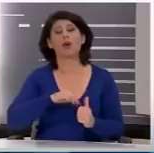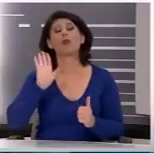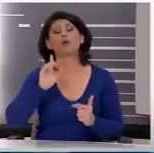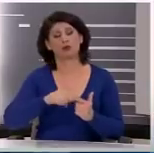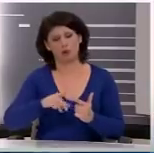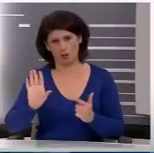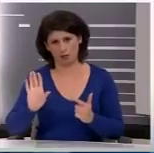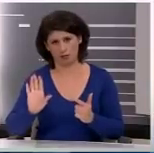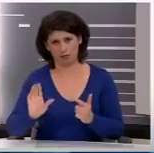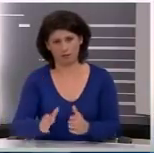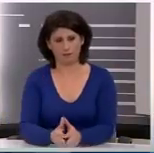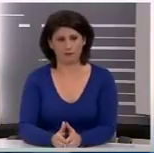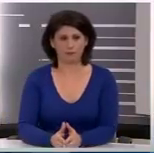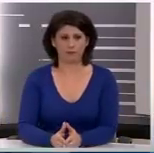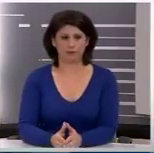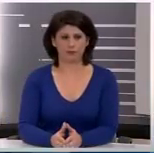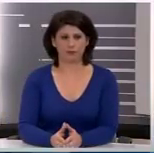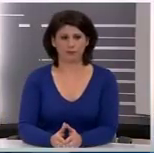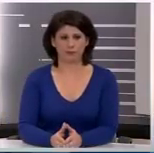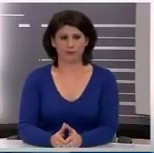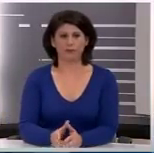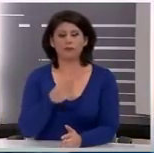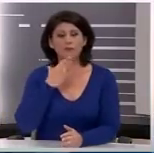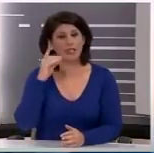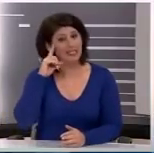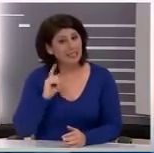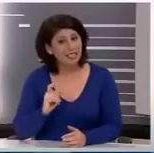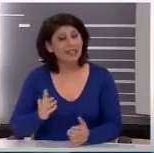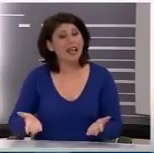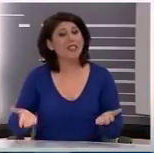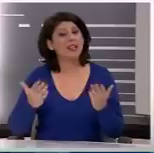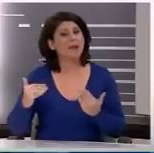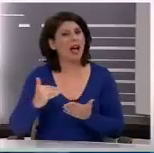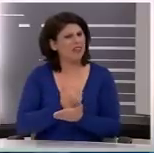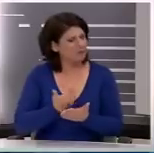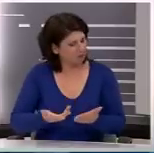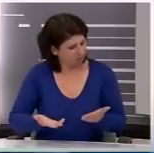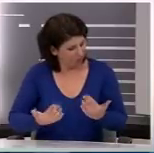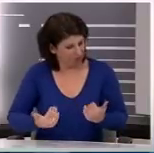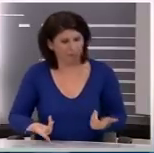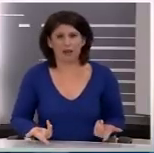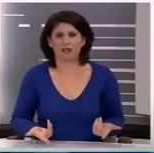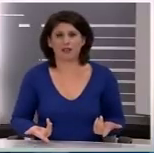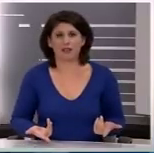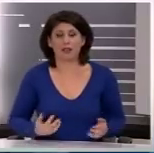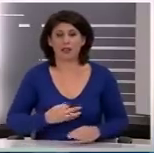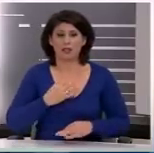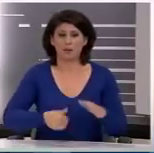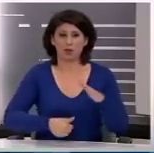ούτε το άλλο. Γιατί ξέρετε ότι δεν υπάρχει αδίκημα. Κύριε